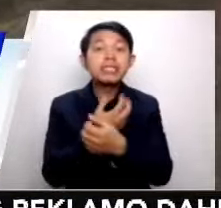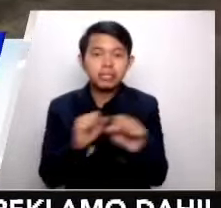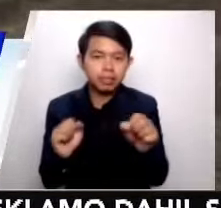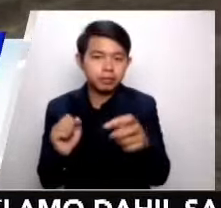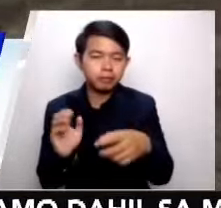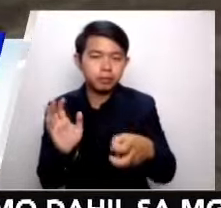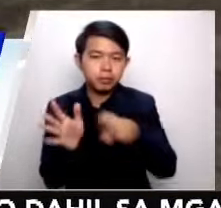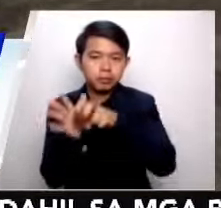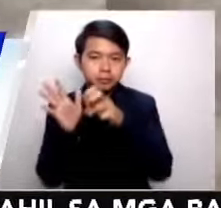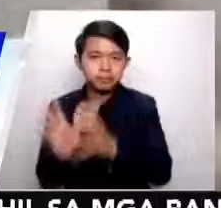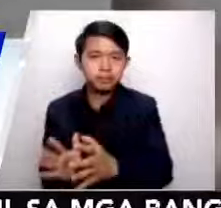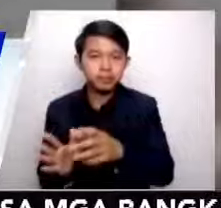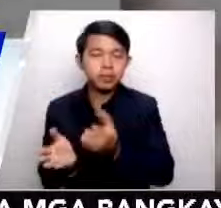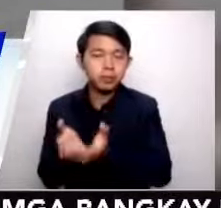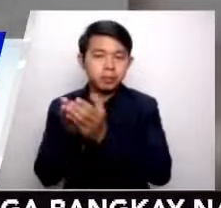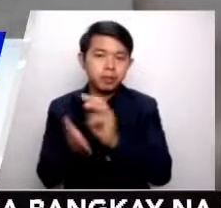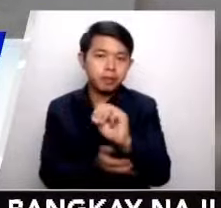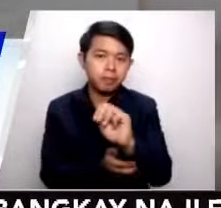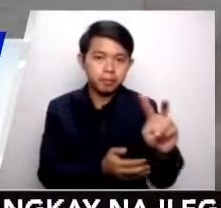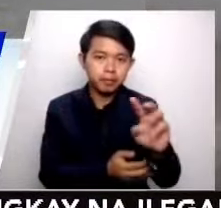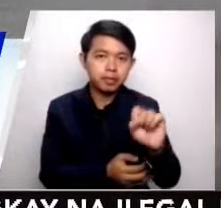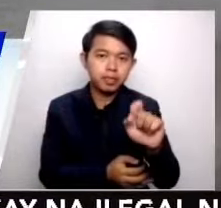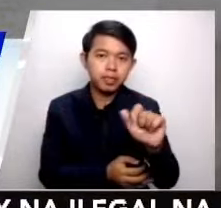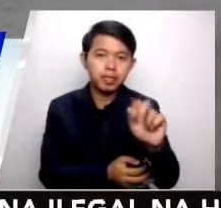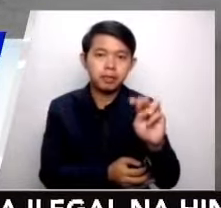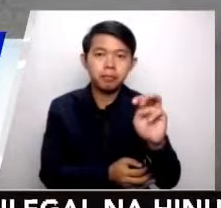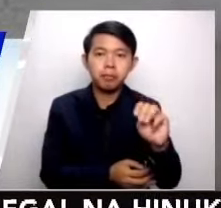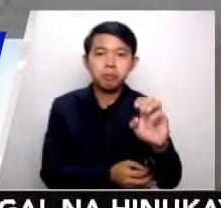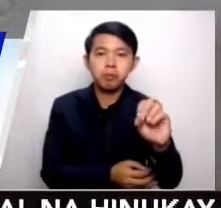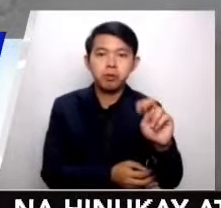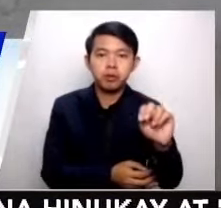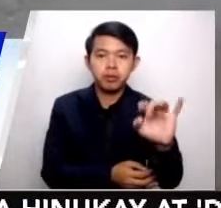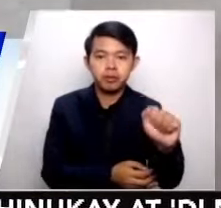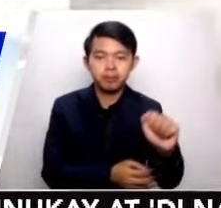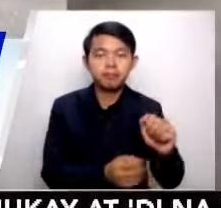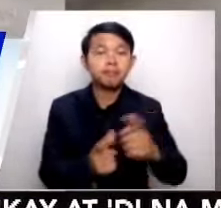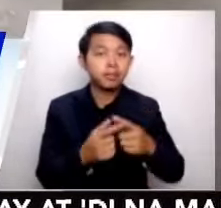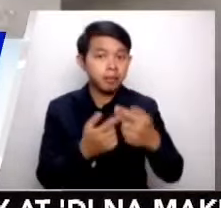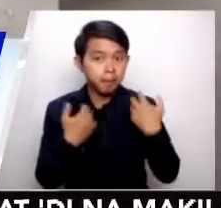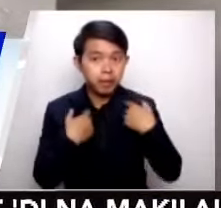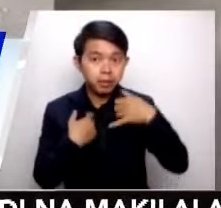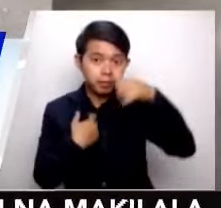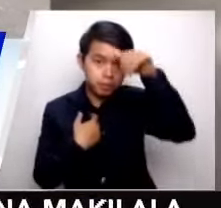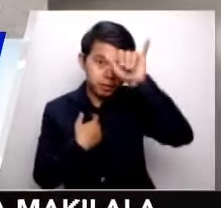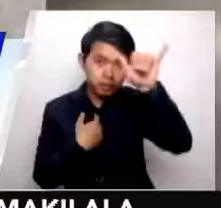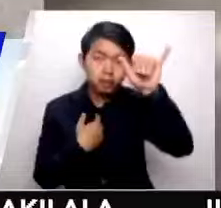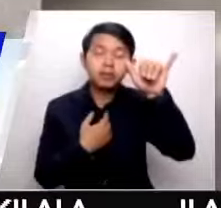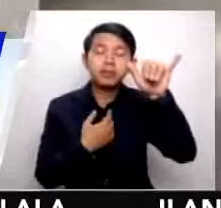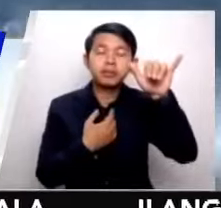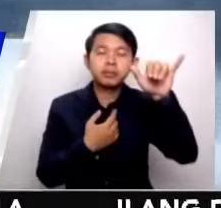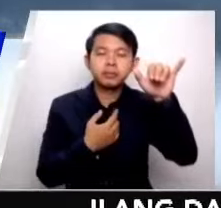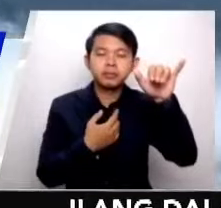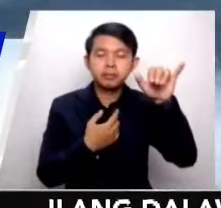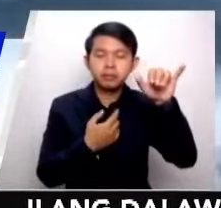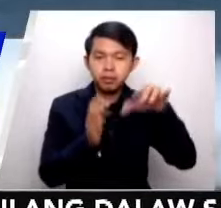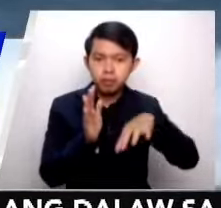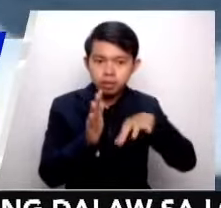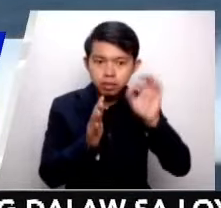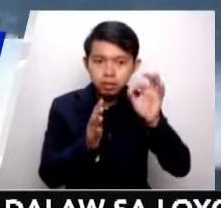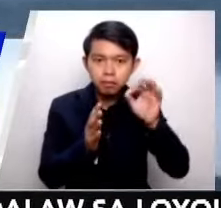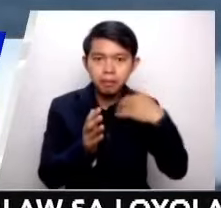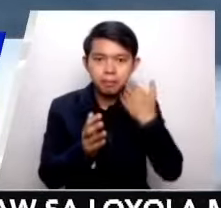isang bloated na kalabaw namang naanod sa Paluan, Occidental Mindanao or Occidental Mindoro, posibleng isa sa